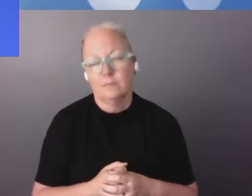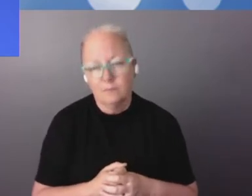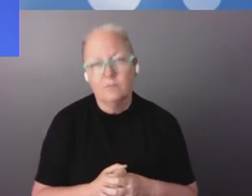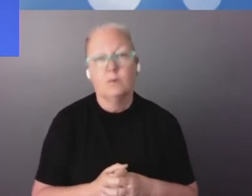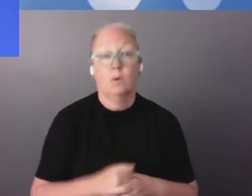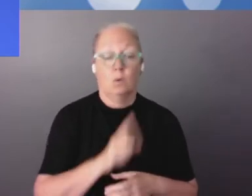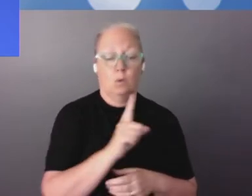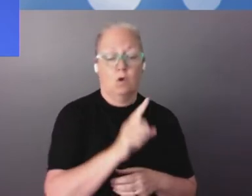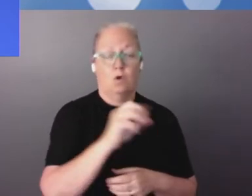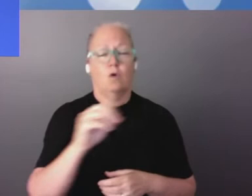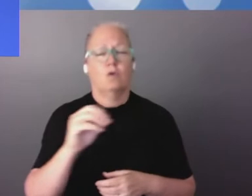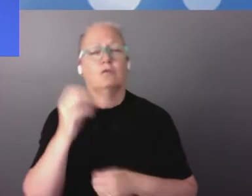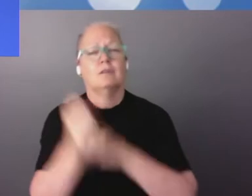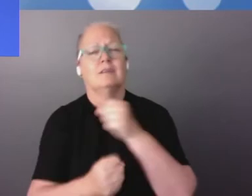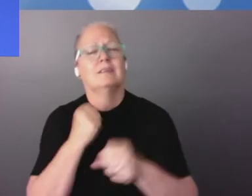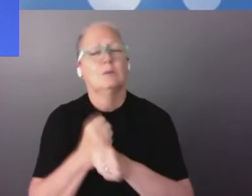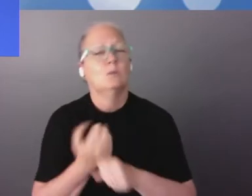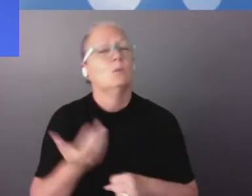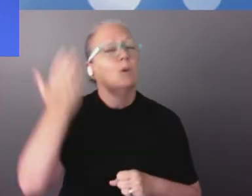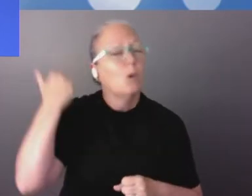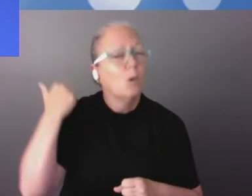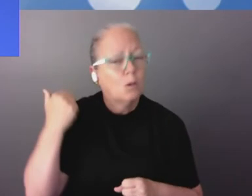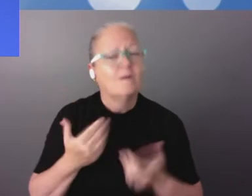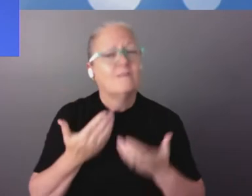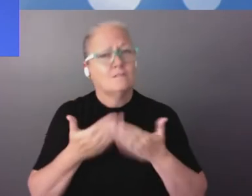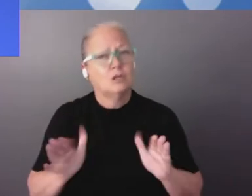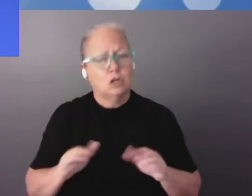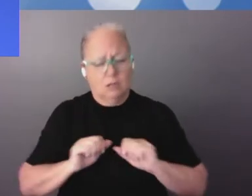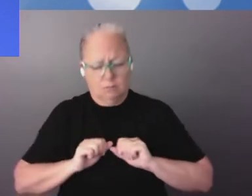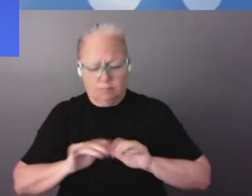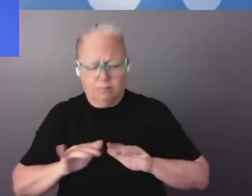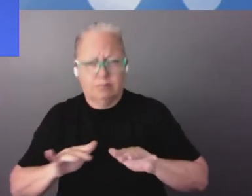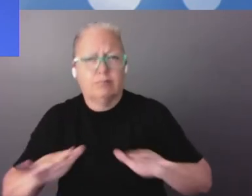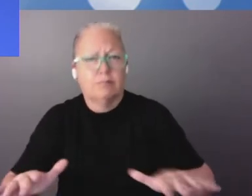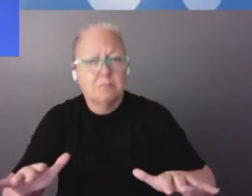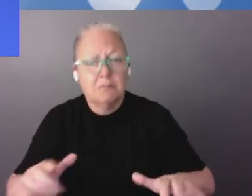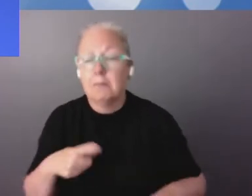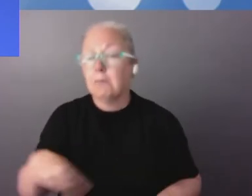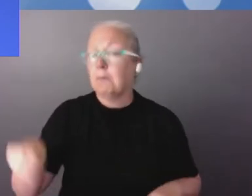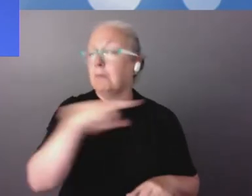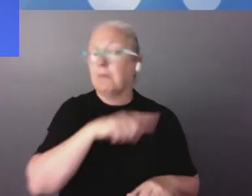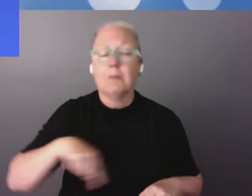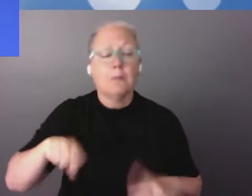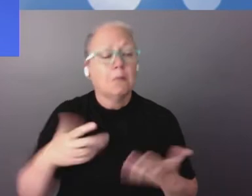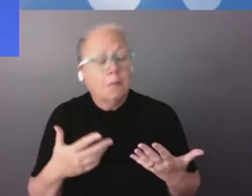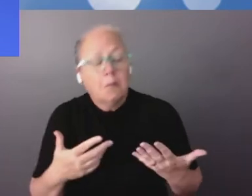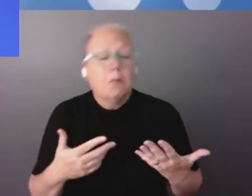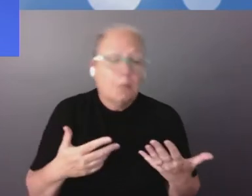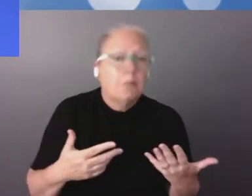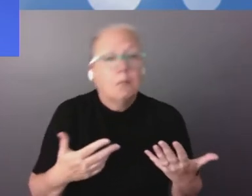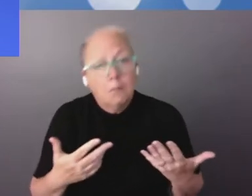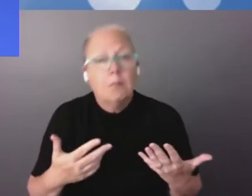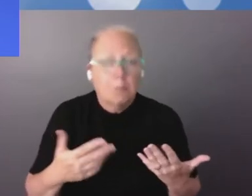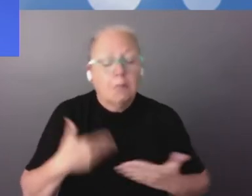والدول القومية والوطنية استطاعت التغلب على هذه الظواهر من خلال